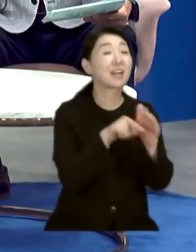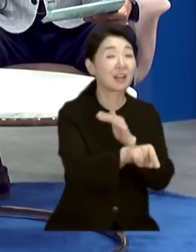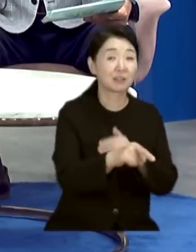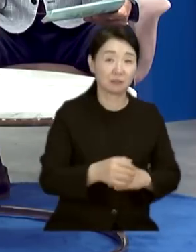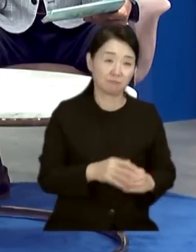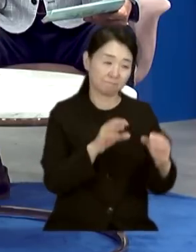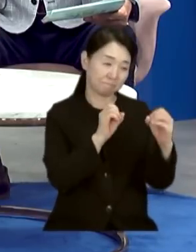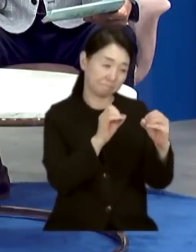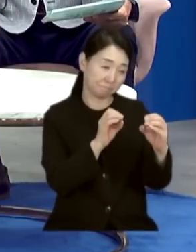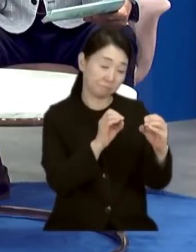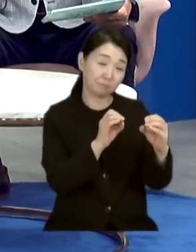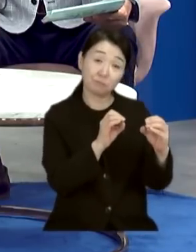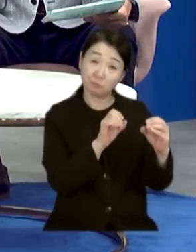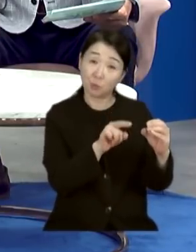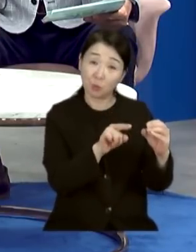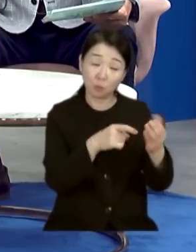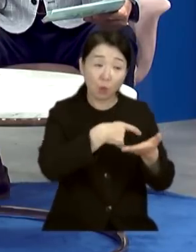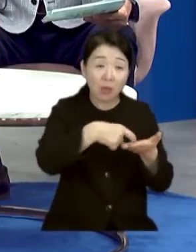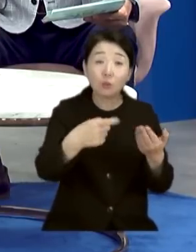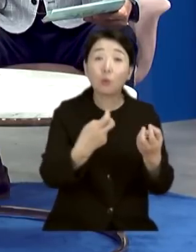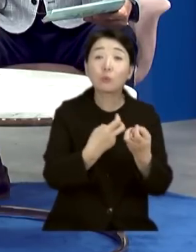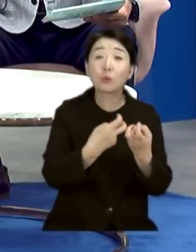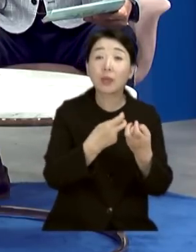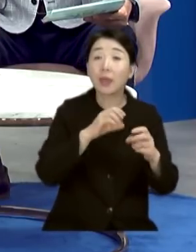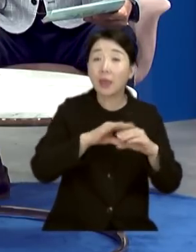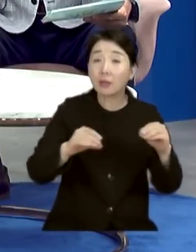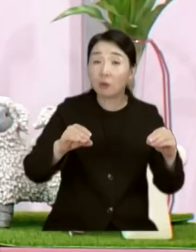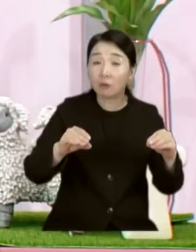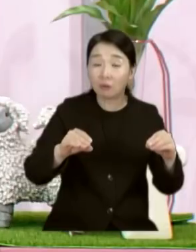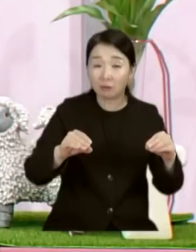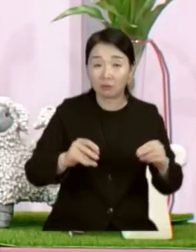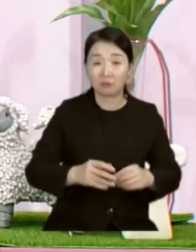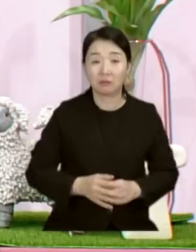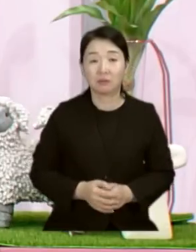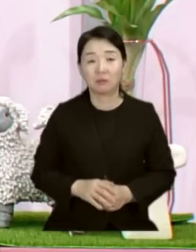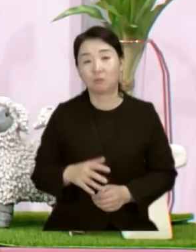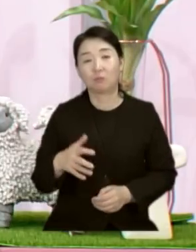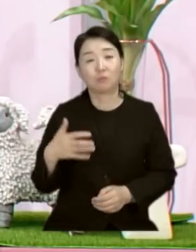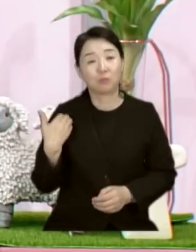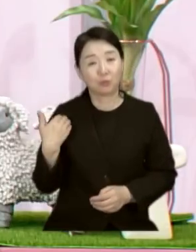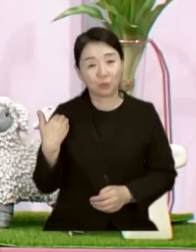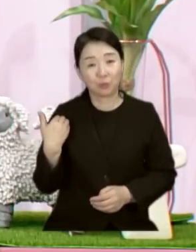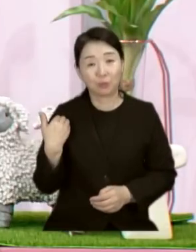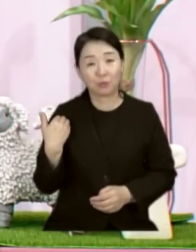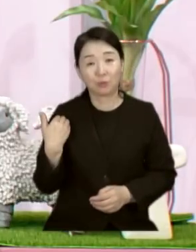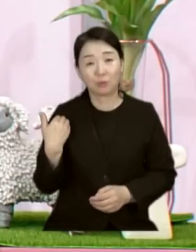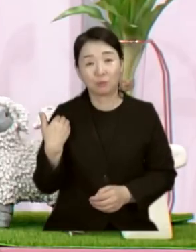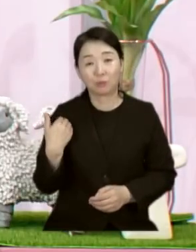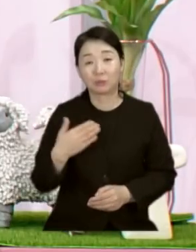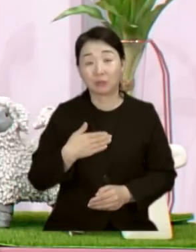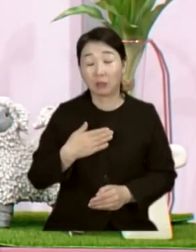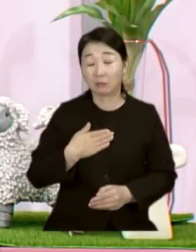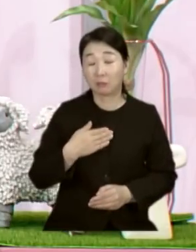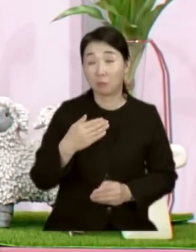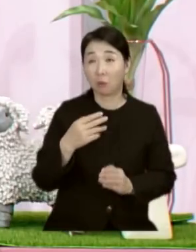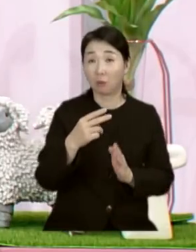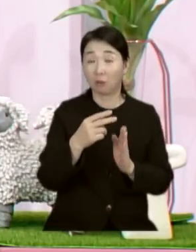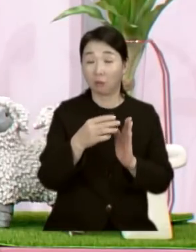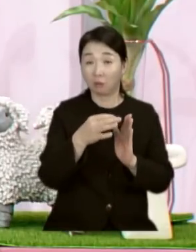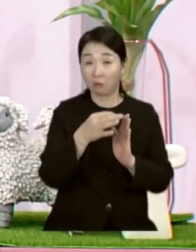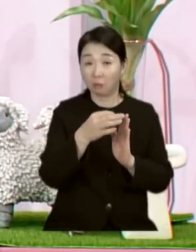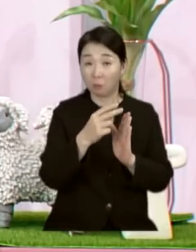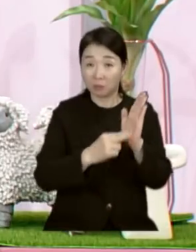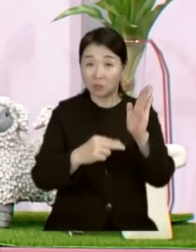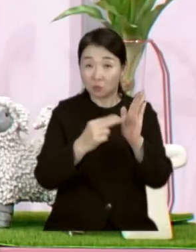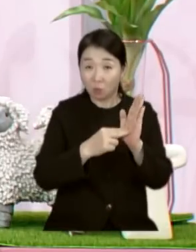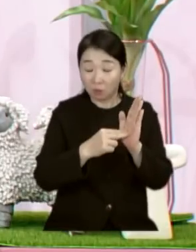그래서 막 이제 얘기하고 있다가 야 너 그래 그거 해킹된 거 어떻게 됐어? 그래서 아 모르겠어 뭐 자꾸 나한테 비트코인을 보내래